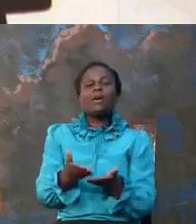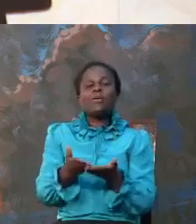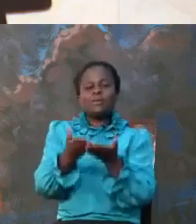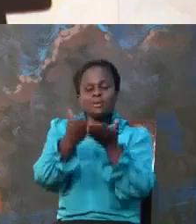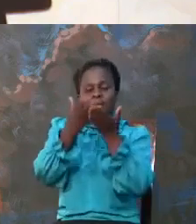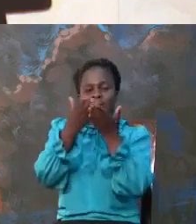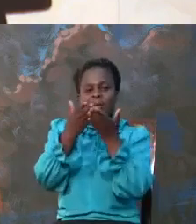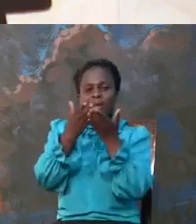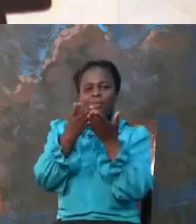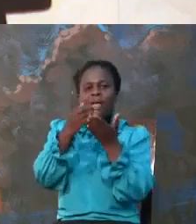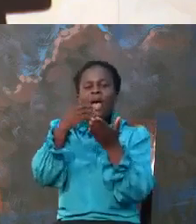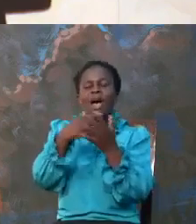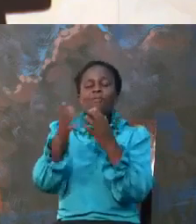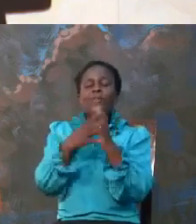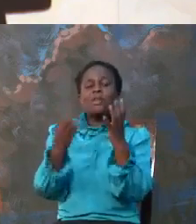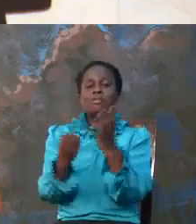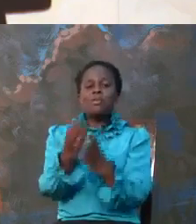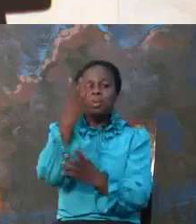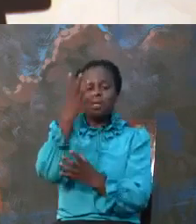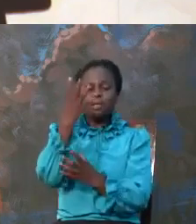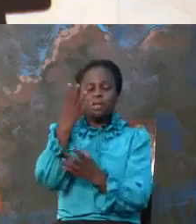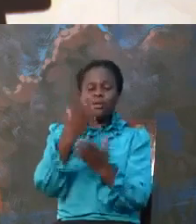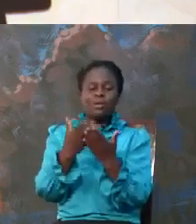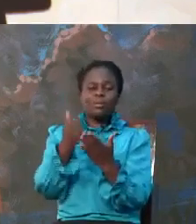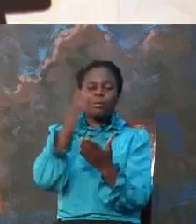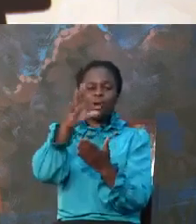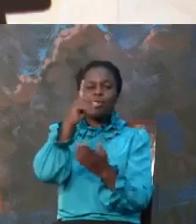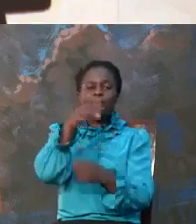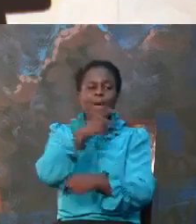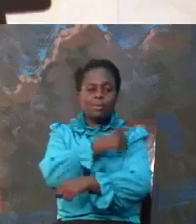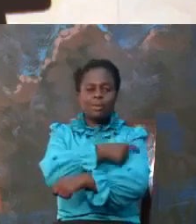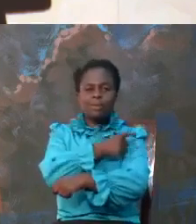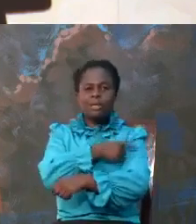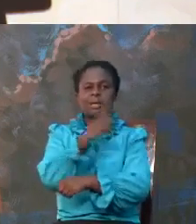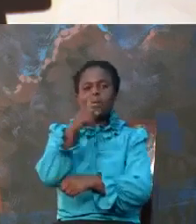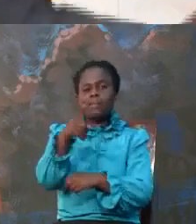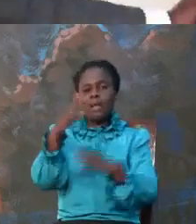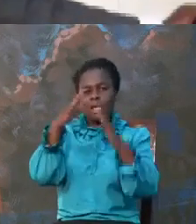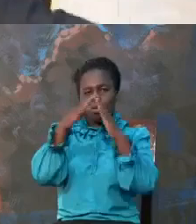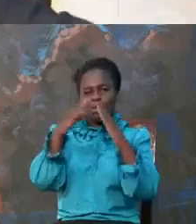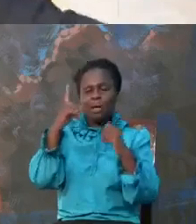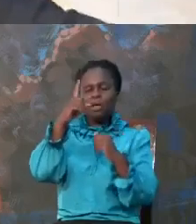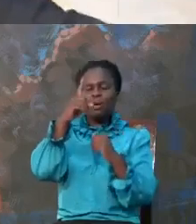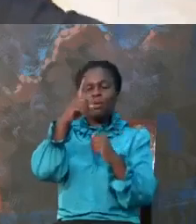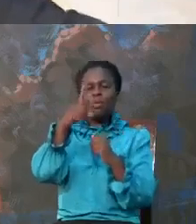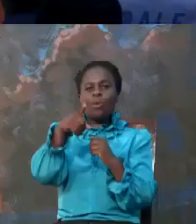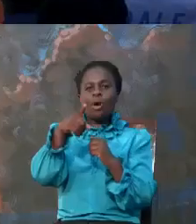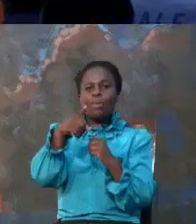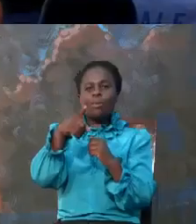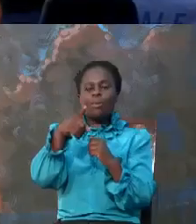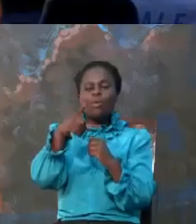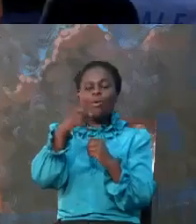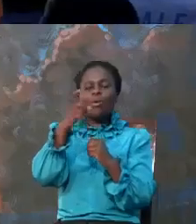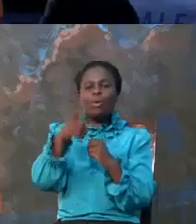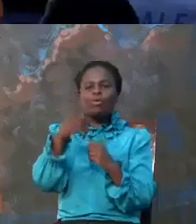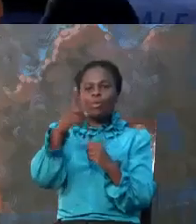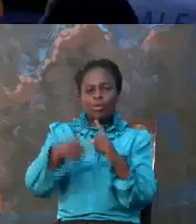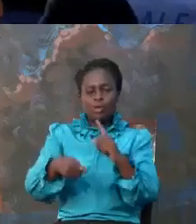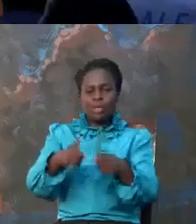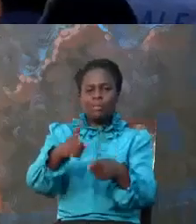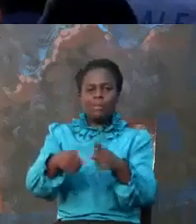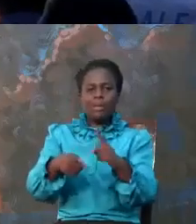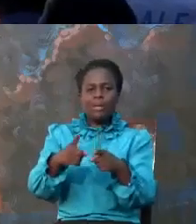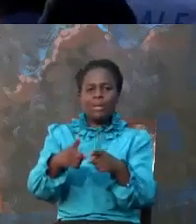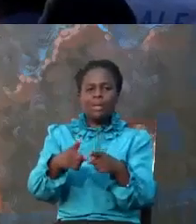anataka afanye miujiza kwa ajili yako. Ukiwa pale hospitalini, pale nyumbani, wako wapendwa, wapendwa wako hapa, watu wa Bwana, tembeeni tu